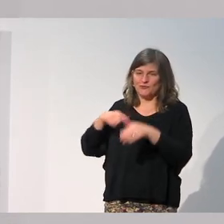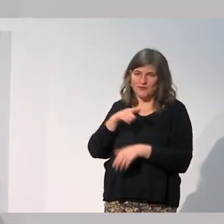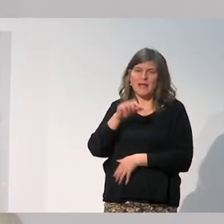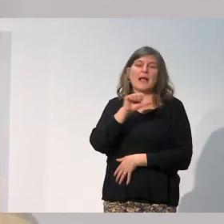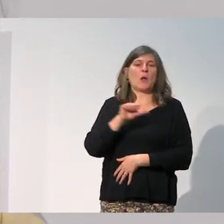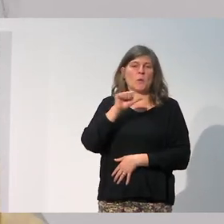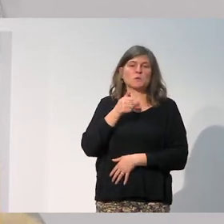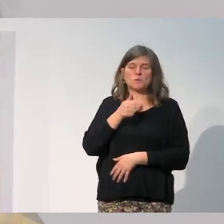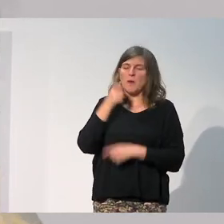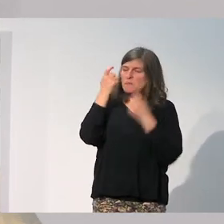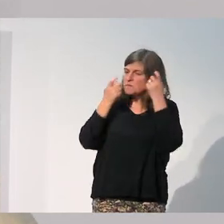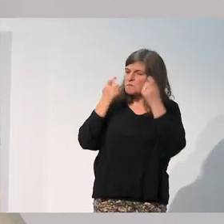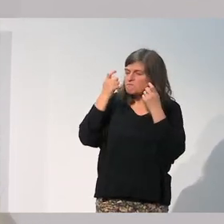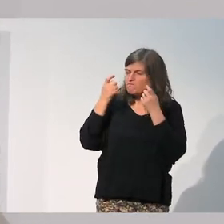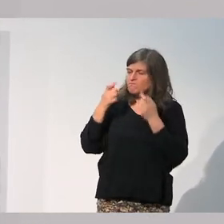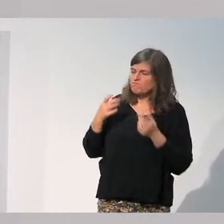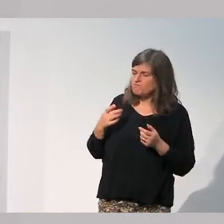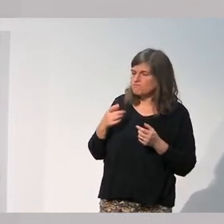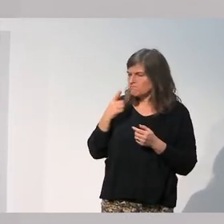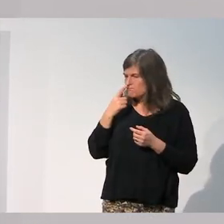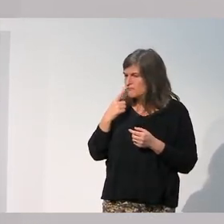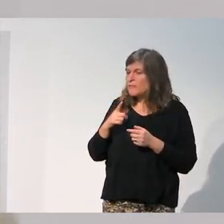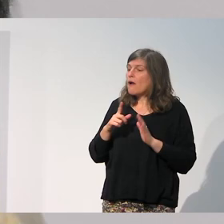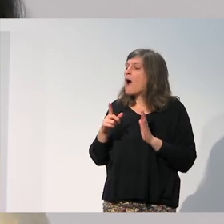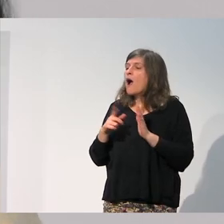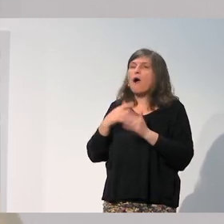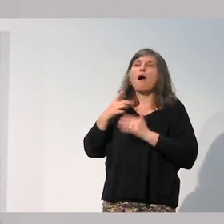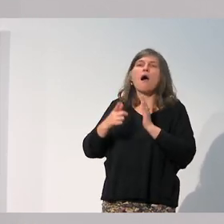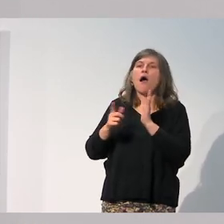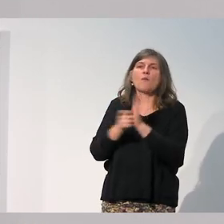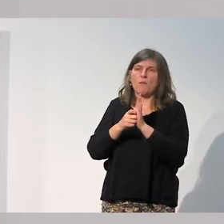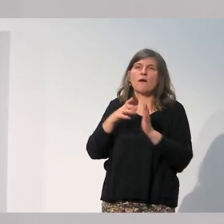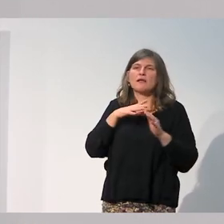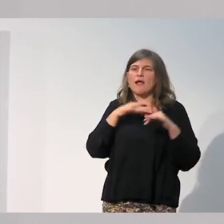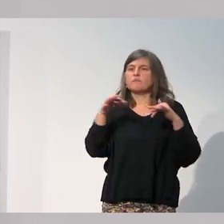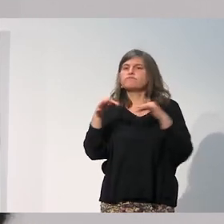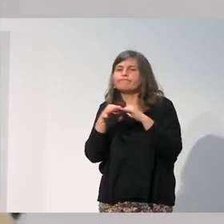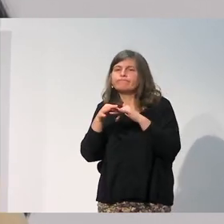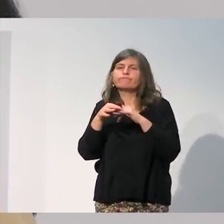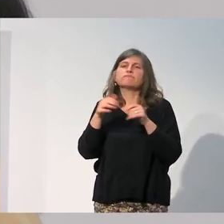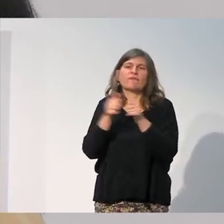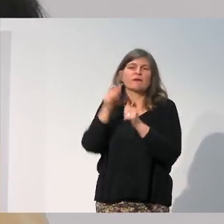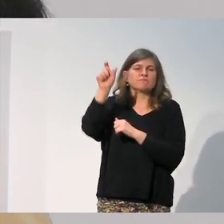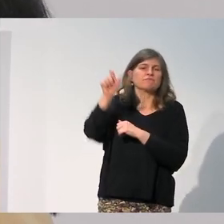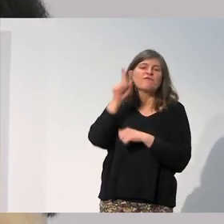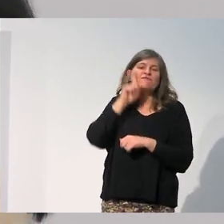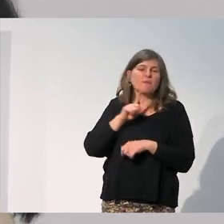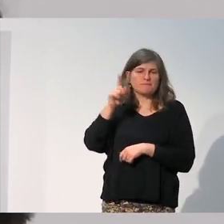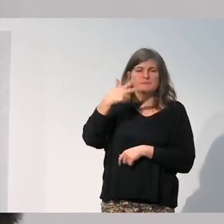assez rapidement la question du langage en comparant. Il se marie entre-temps avec une Danoise. Il dit finalement, je comprends